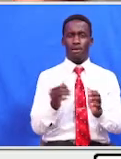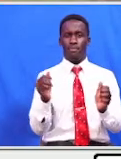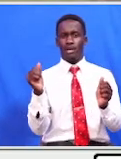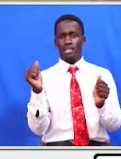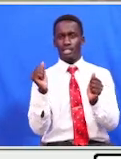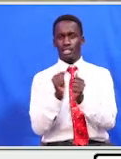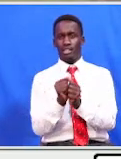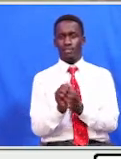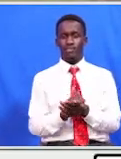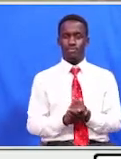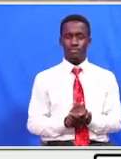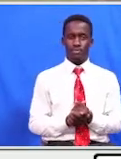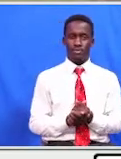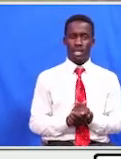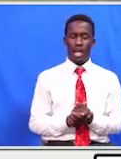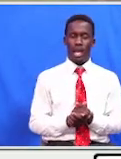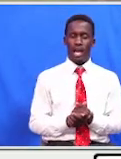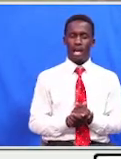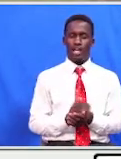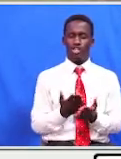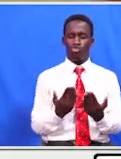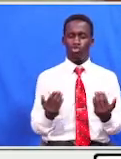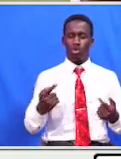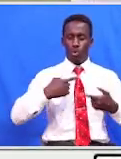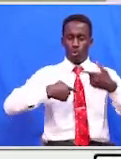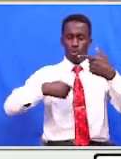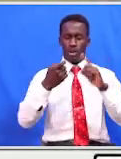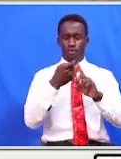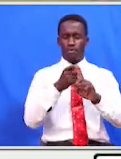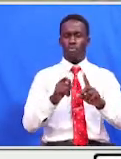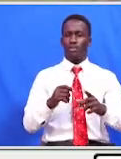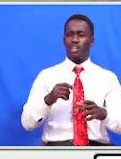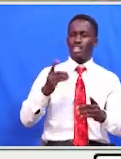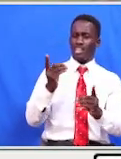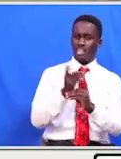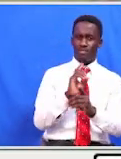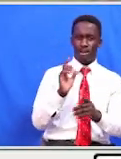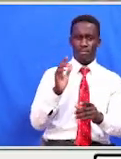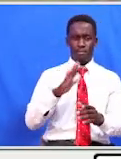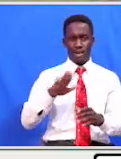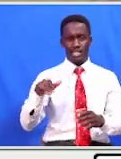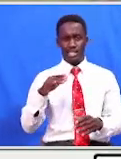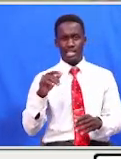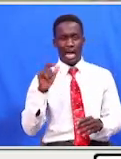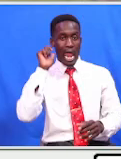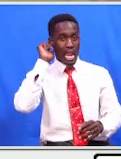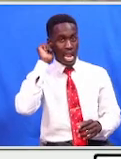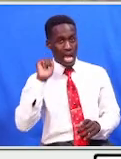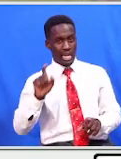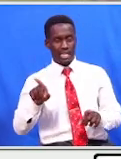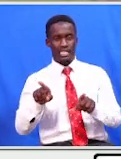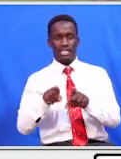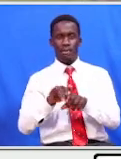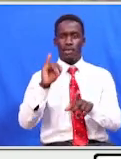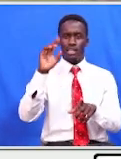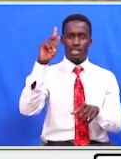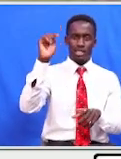wanatoka Iten, wanatoka Nandi, wanatoka Mount Elgon. Nikafikiria ni vizuri